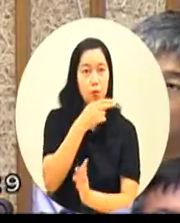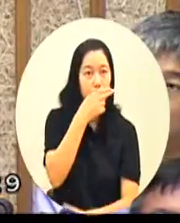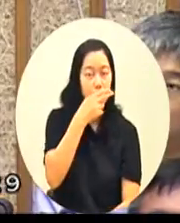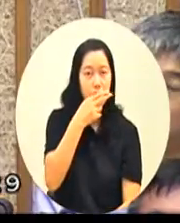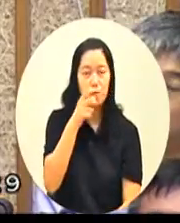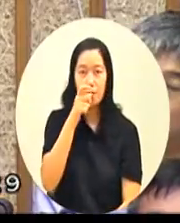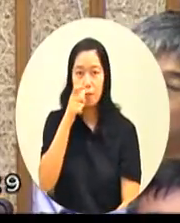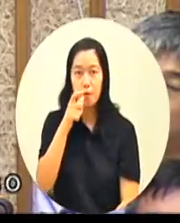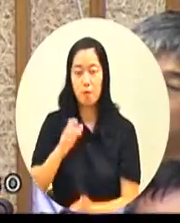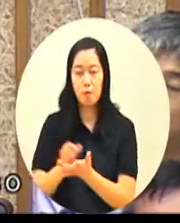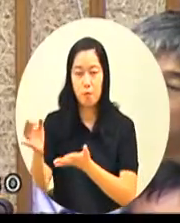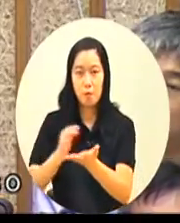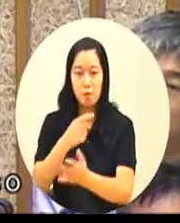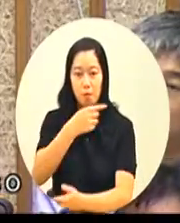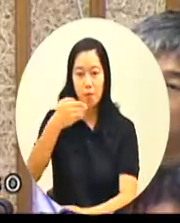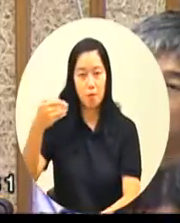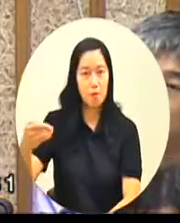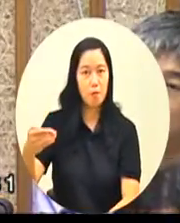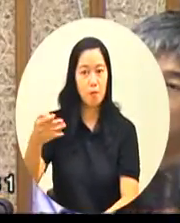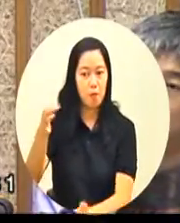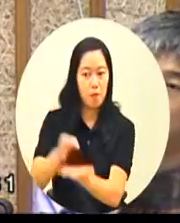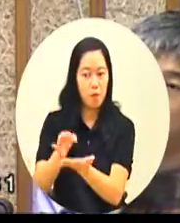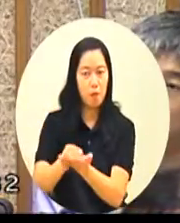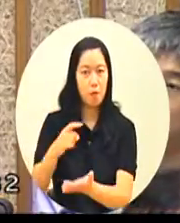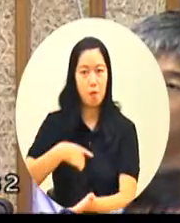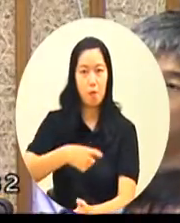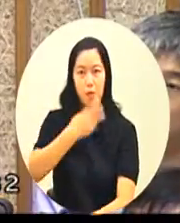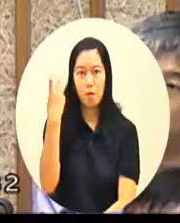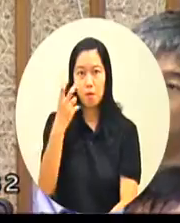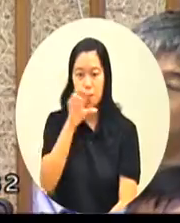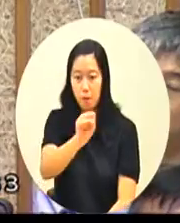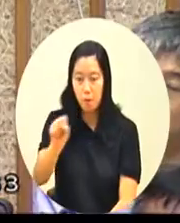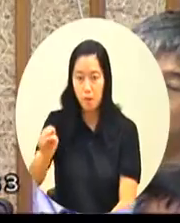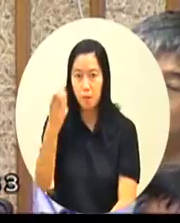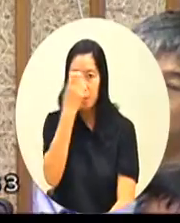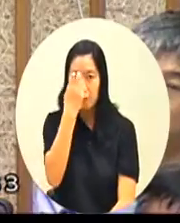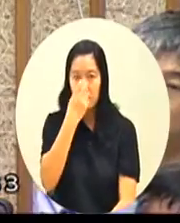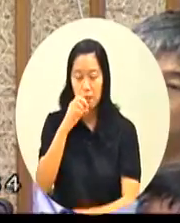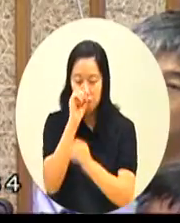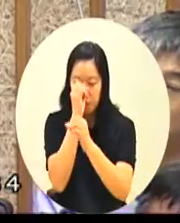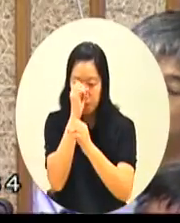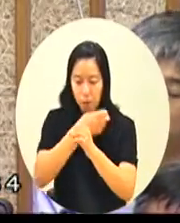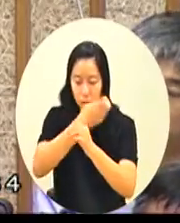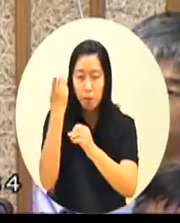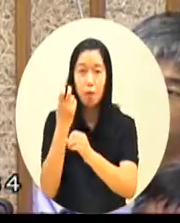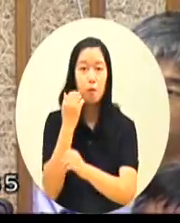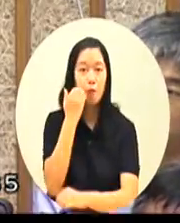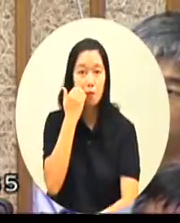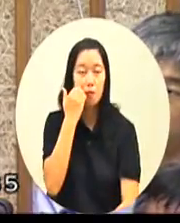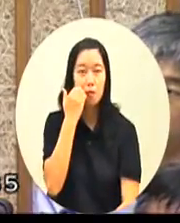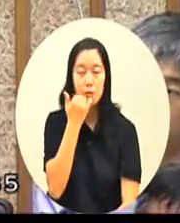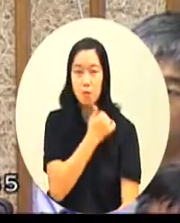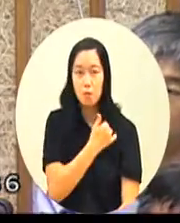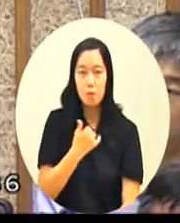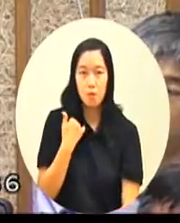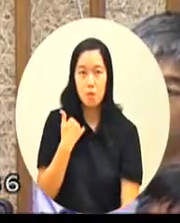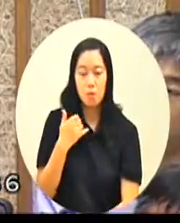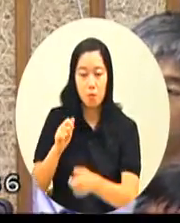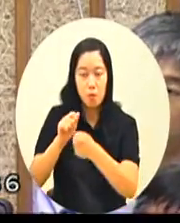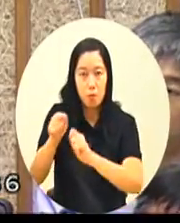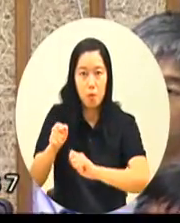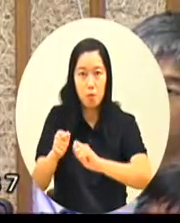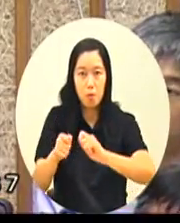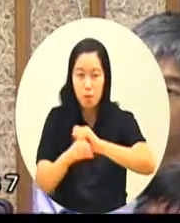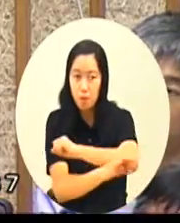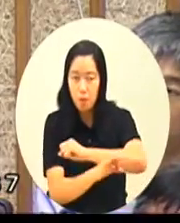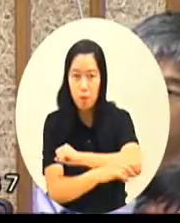199，像这种低价的酒品我们都会去抽验，那验出来如果是说他有可能是逃漏税，有可能